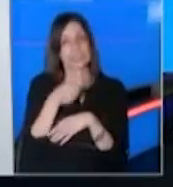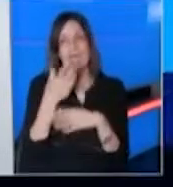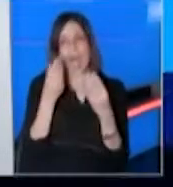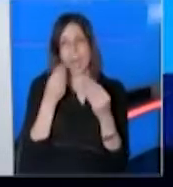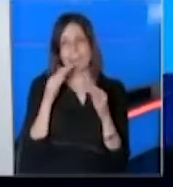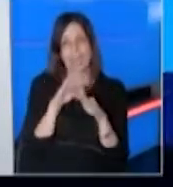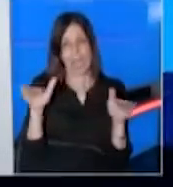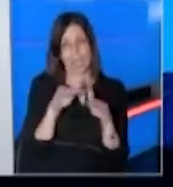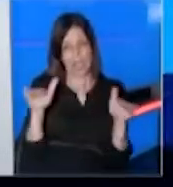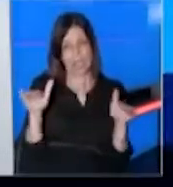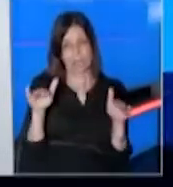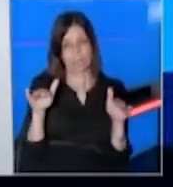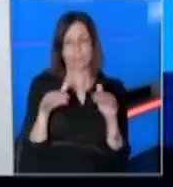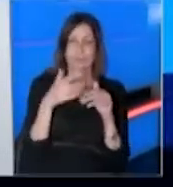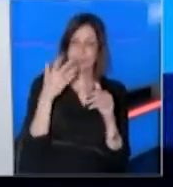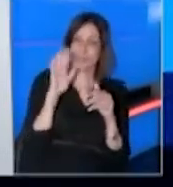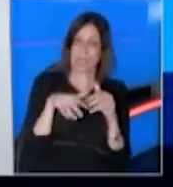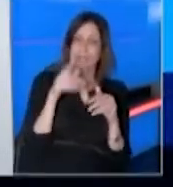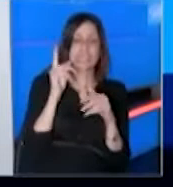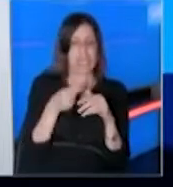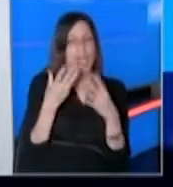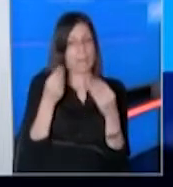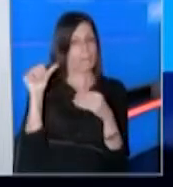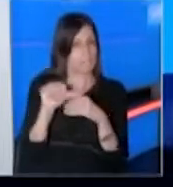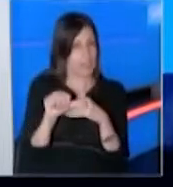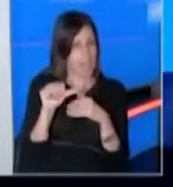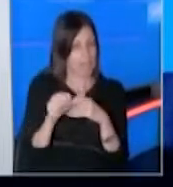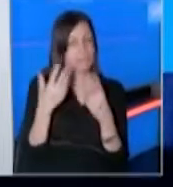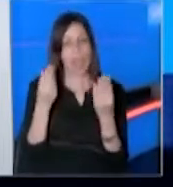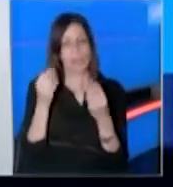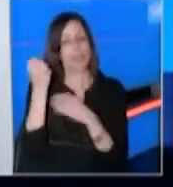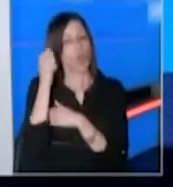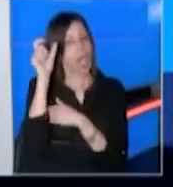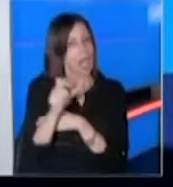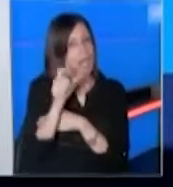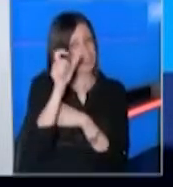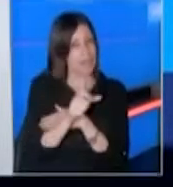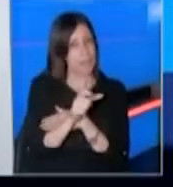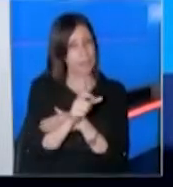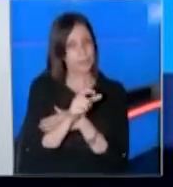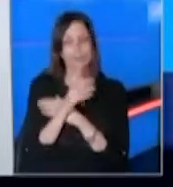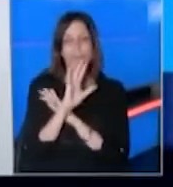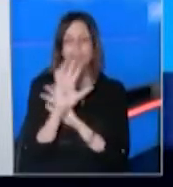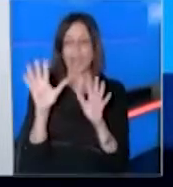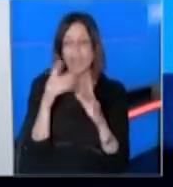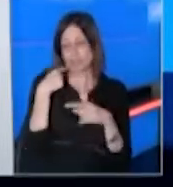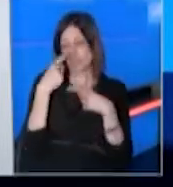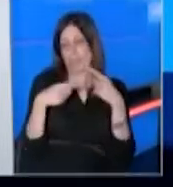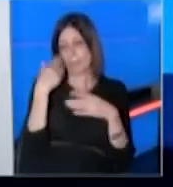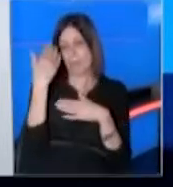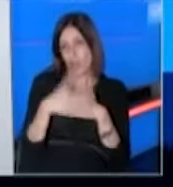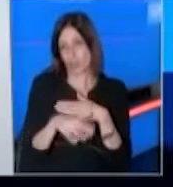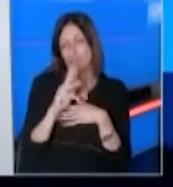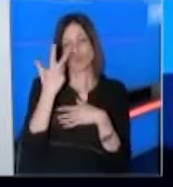קרקע, וגם צורכת הרבה מים, וצורכת הרבה כוח אדם, רק שנהיה שבשנים האחרונות, יותר